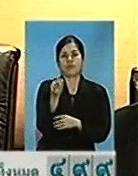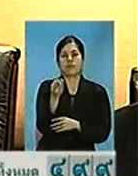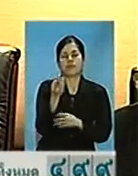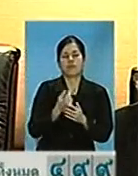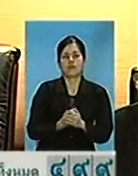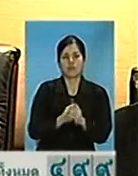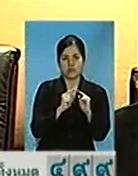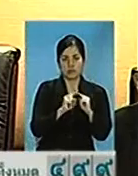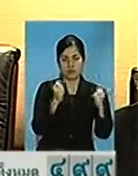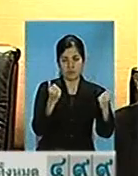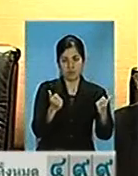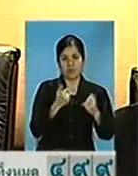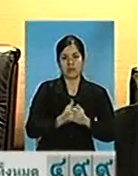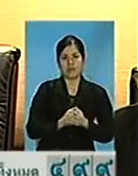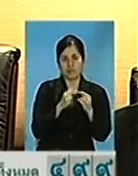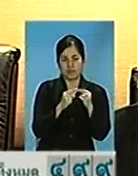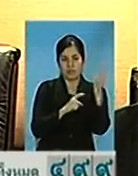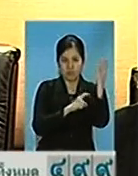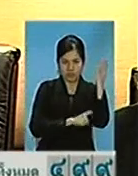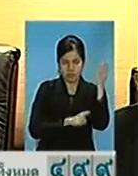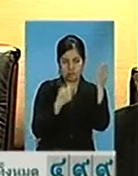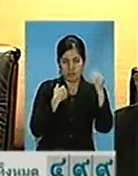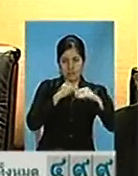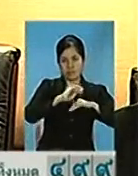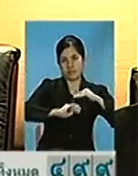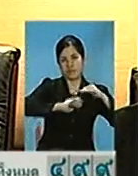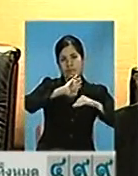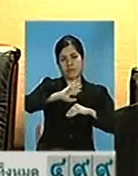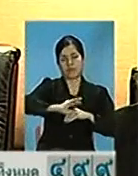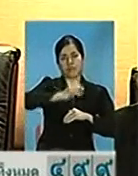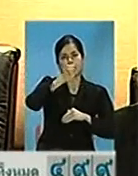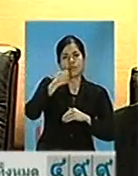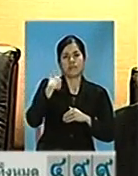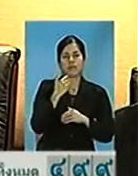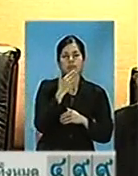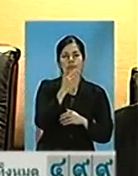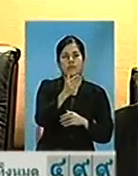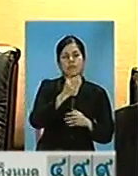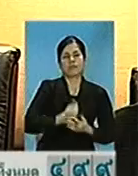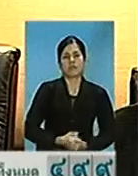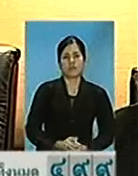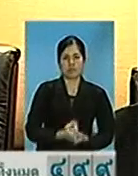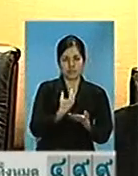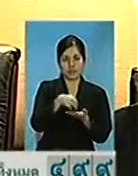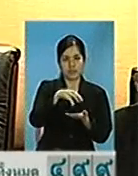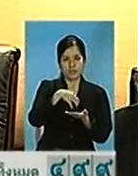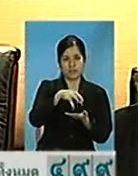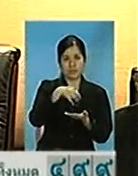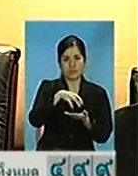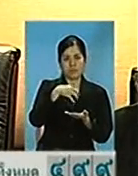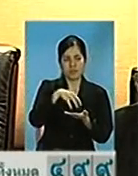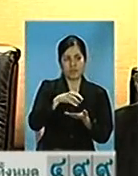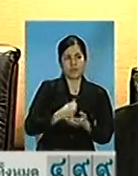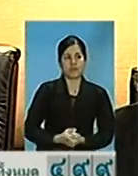ไปแล้วนะครับแต่การยางจะต้องมั่นคงและยั่งยืนนะครับขอตอบท่านสมบูรณ์นะครับ